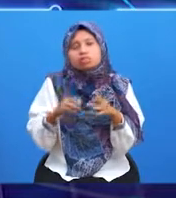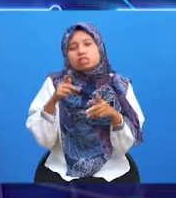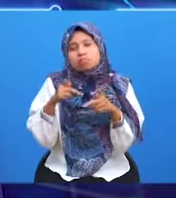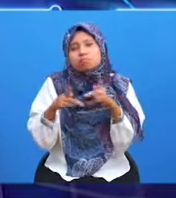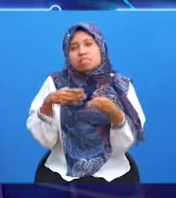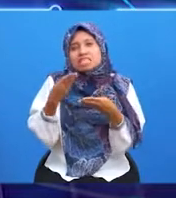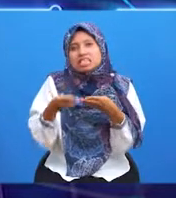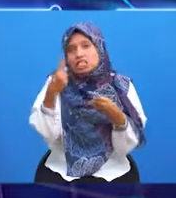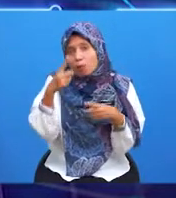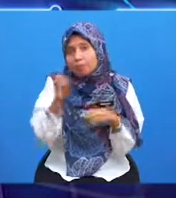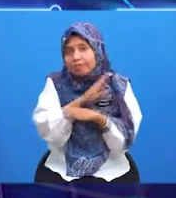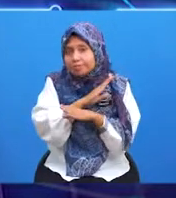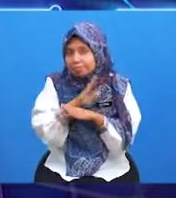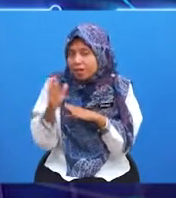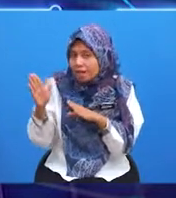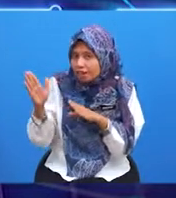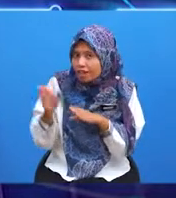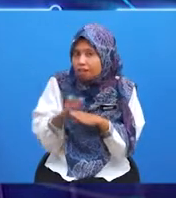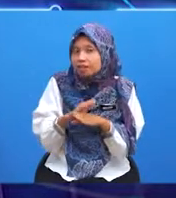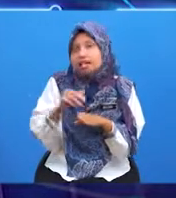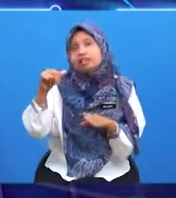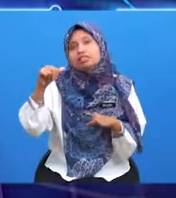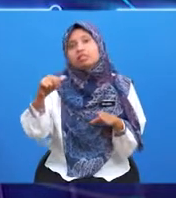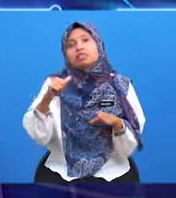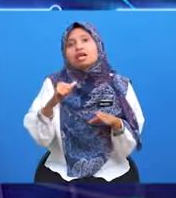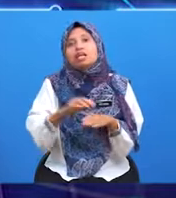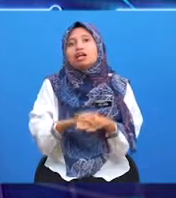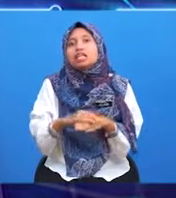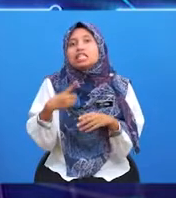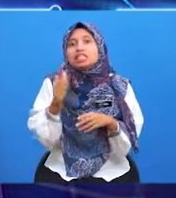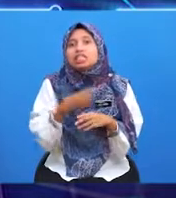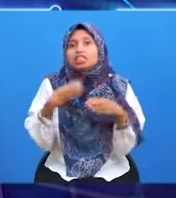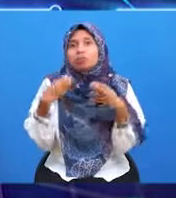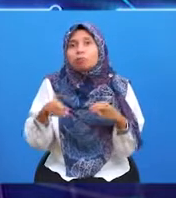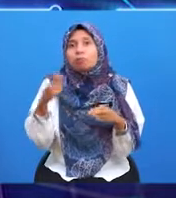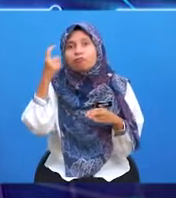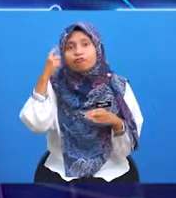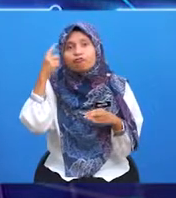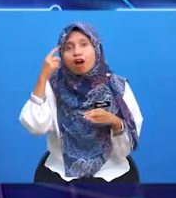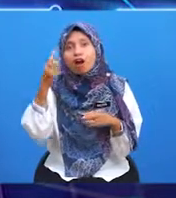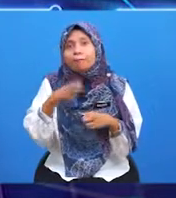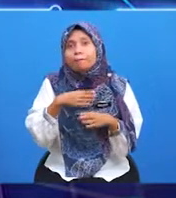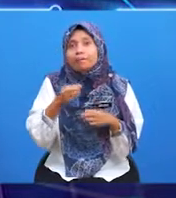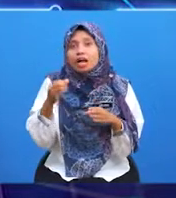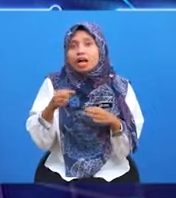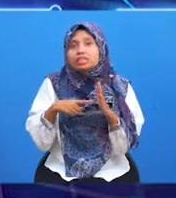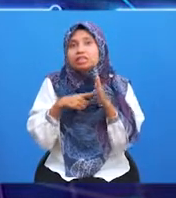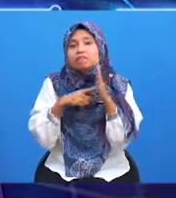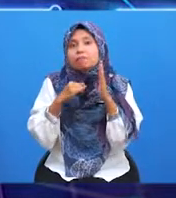jawapan, jangan mudah mengalah. Sama-sama kita cuba memahami dan imbas